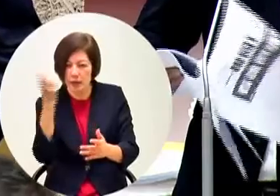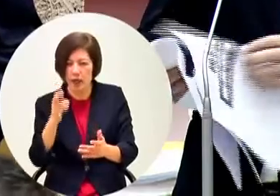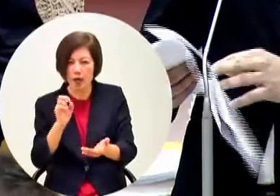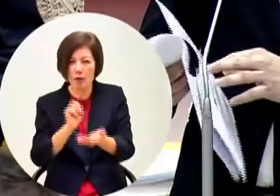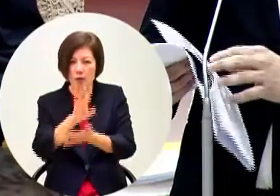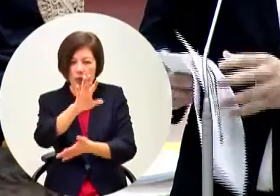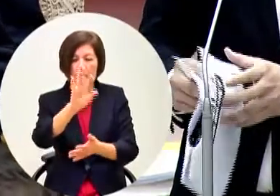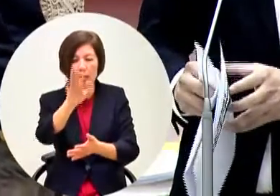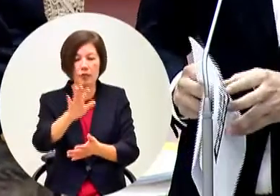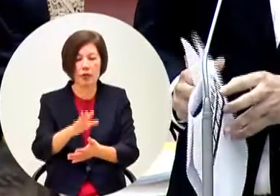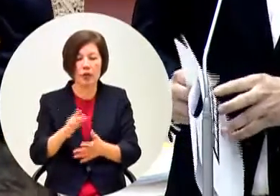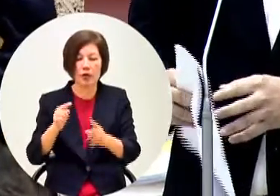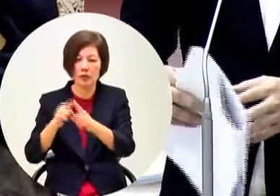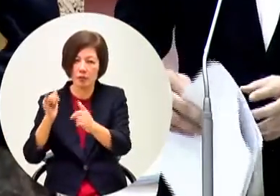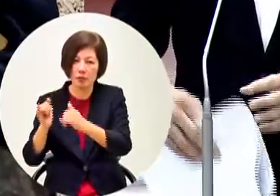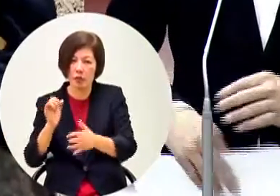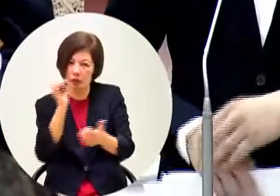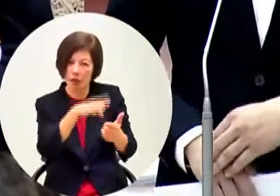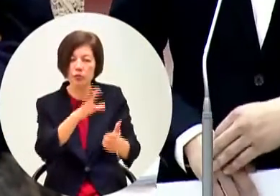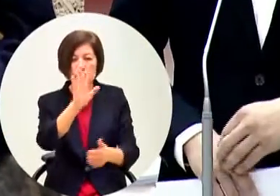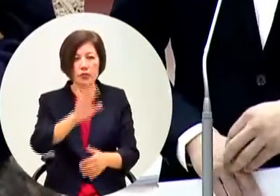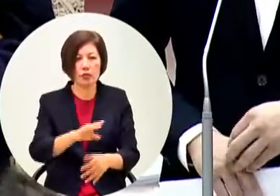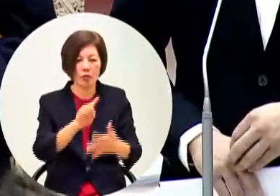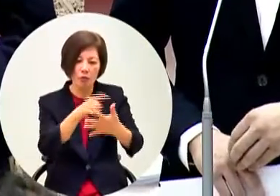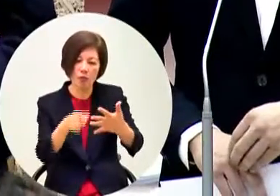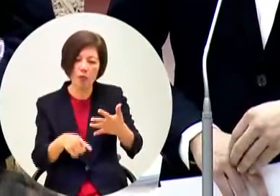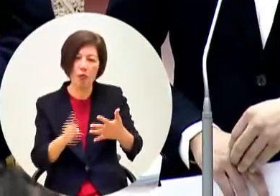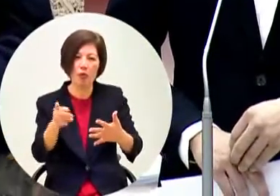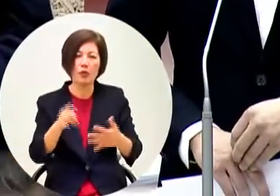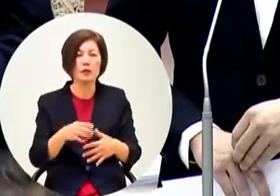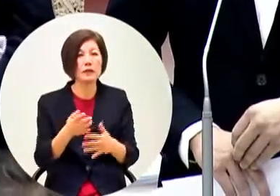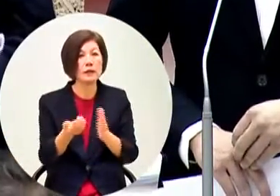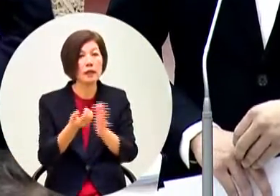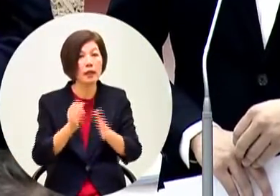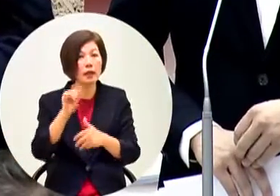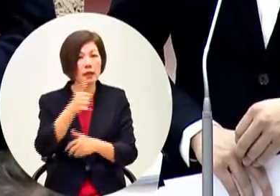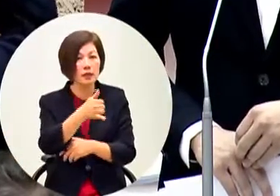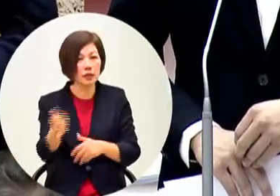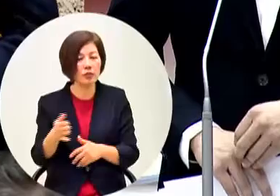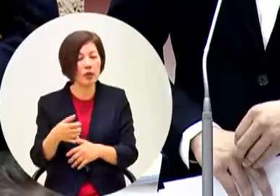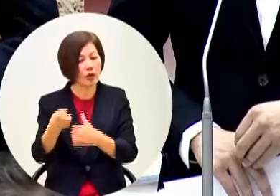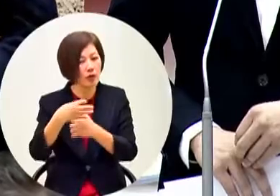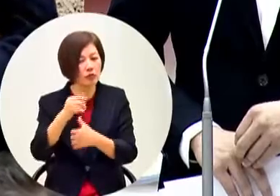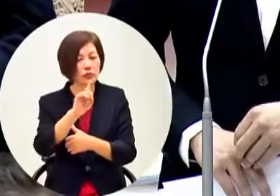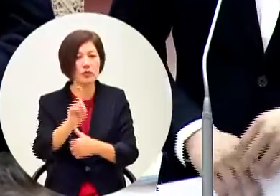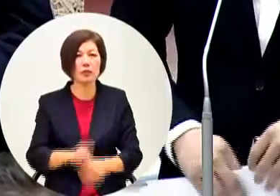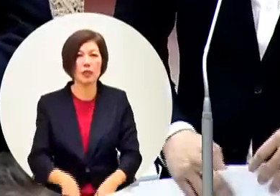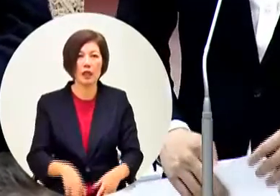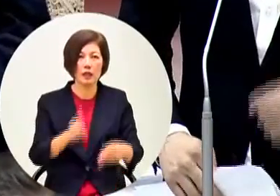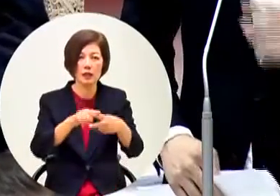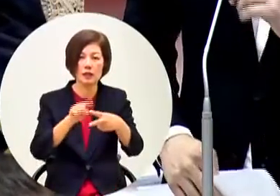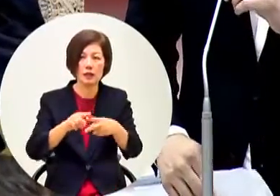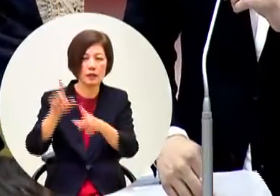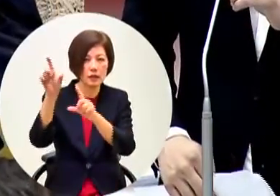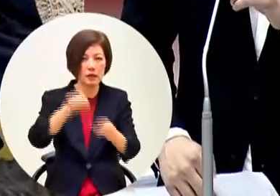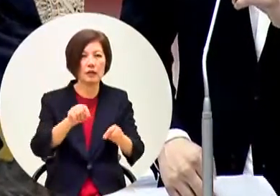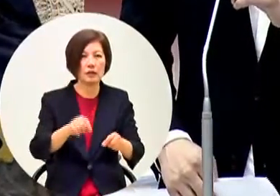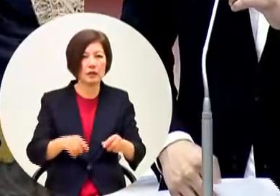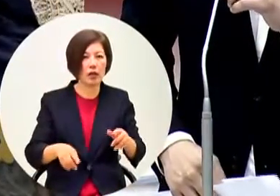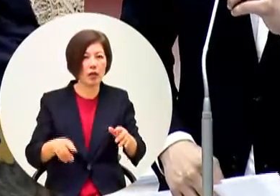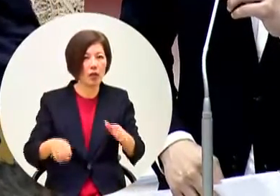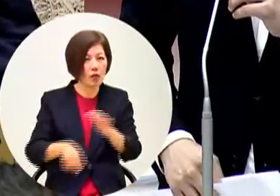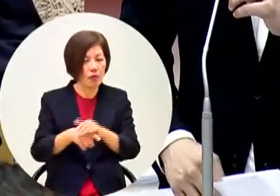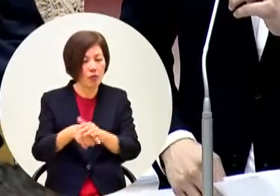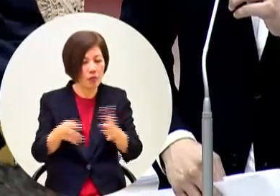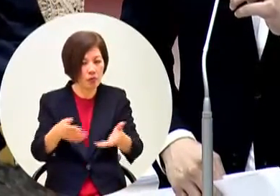哦，两样都有。那拆除的顺序就是刚才我们议员哦刚才讲的，就是我们。依照我们的 那我请教一下，就是说已